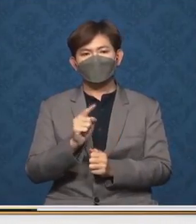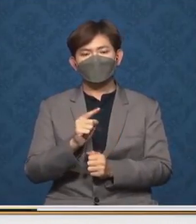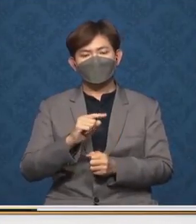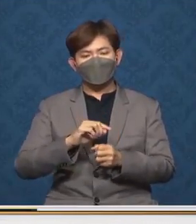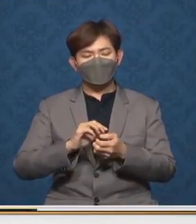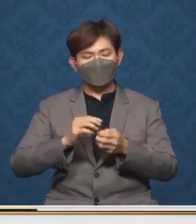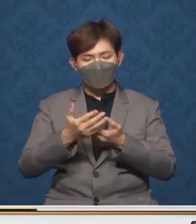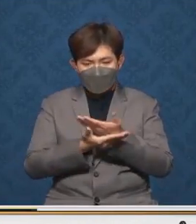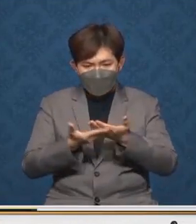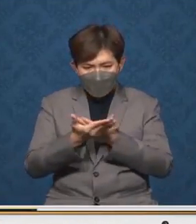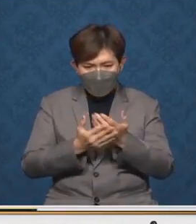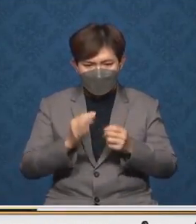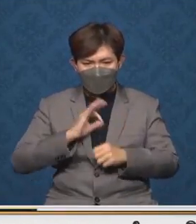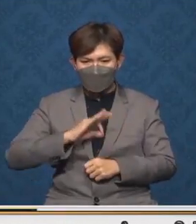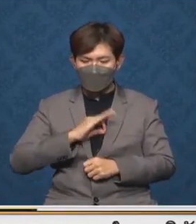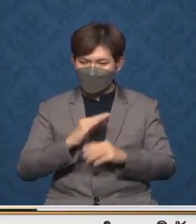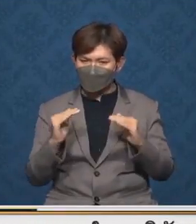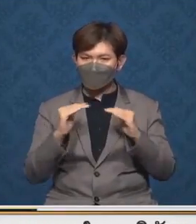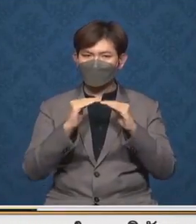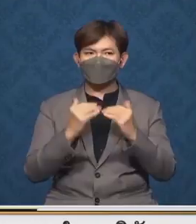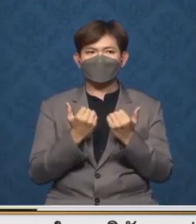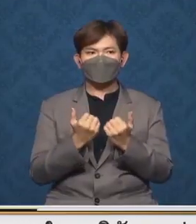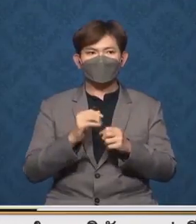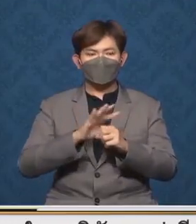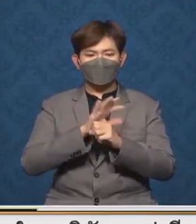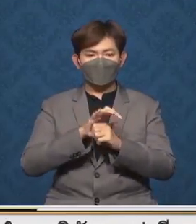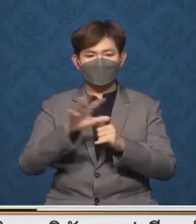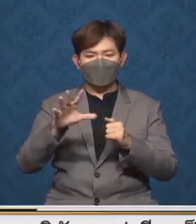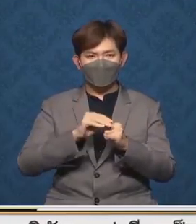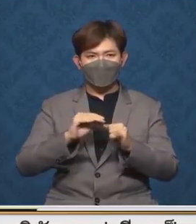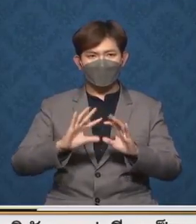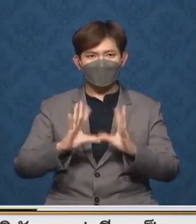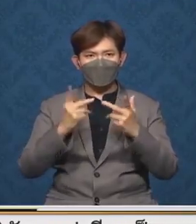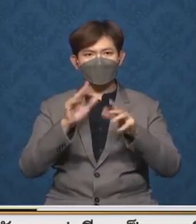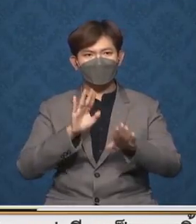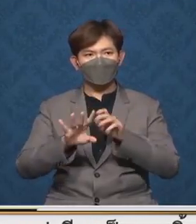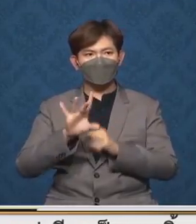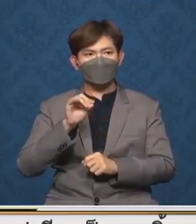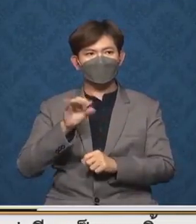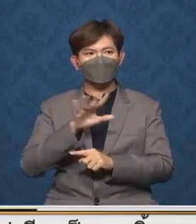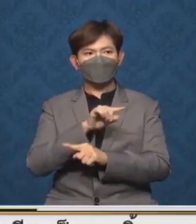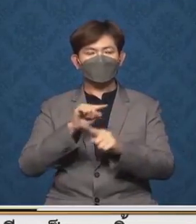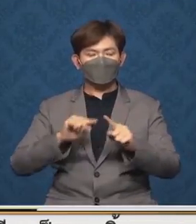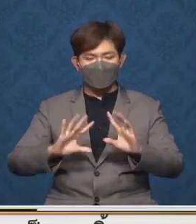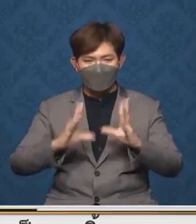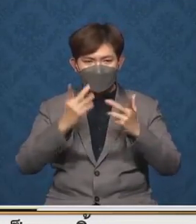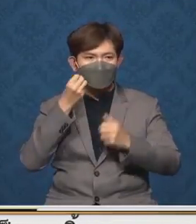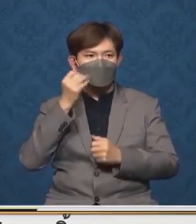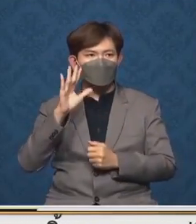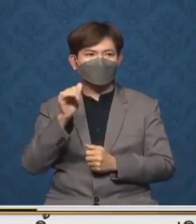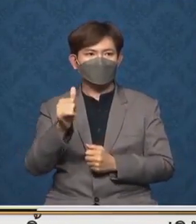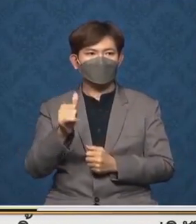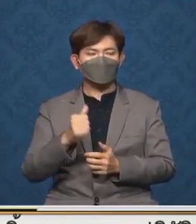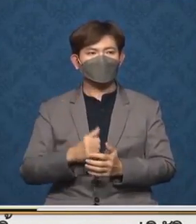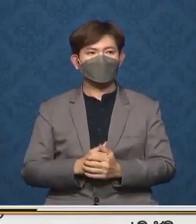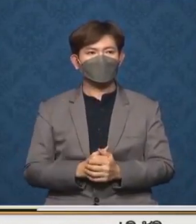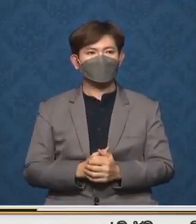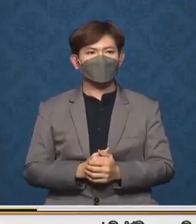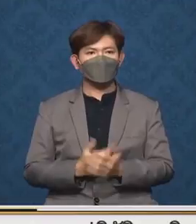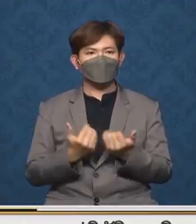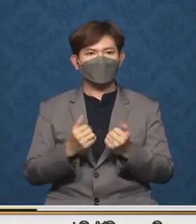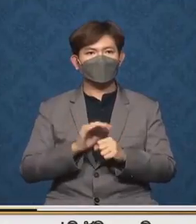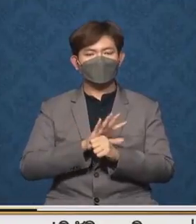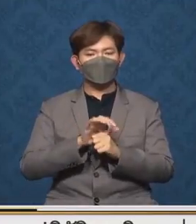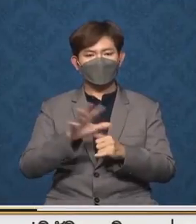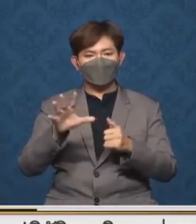ากลับด้านด้วยใจเป็นธรรมดูบ้างว่าทุกวันนี้อัตราการหายป่วยของไทยมากกว่า 85% ต่อผู้ติดเชื้อในประเทศมีผู้ป่ว